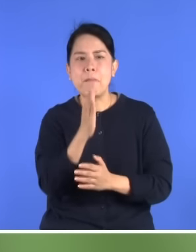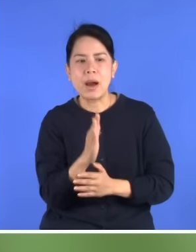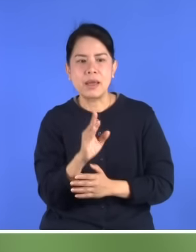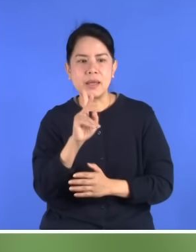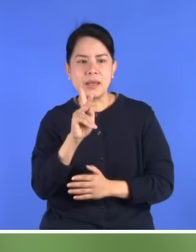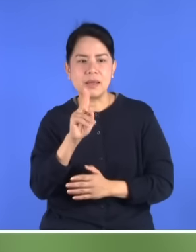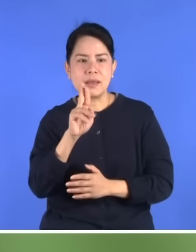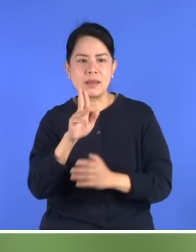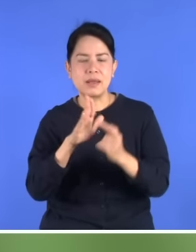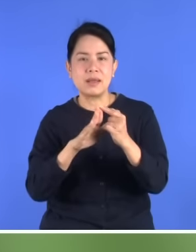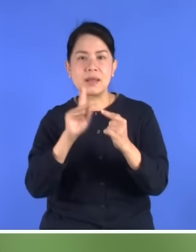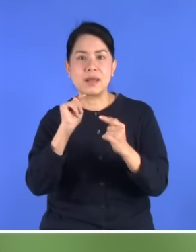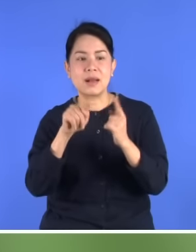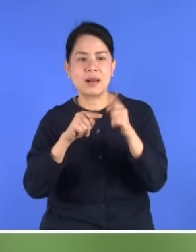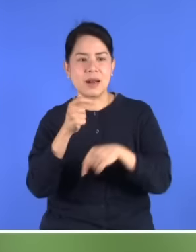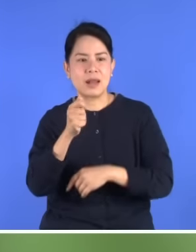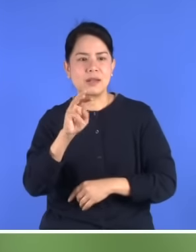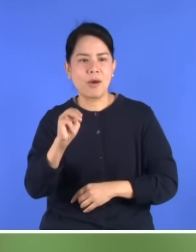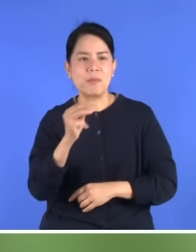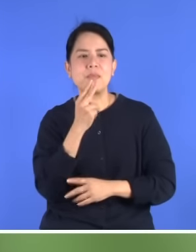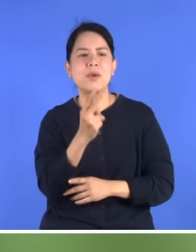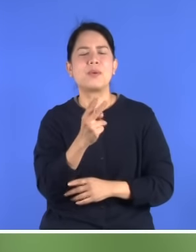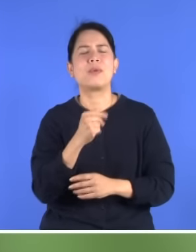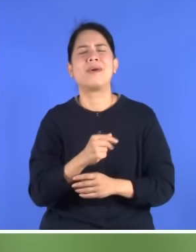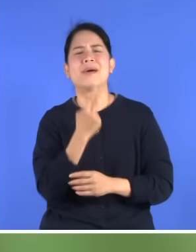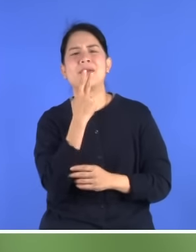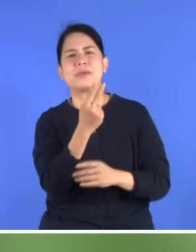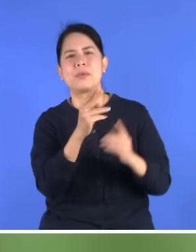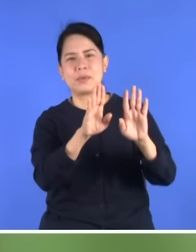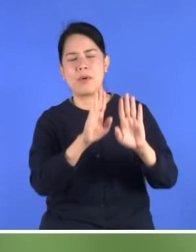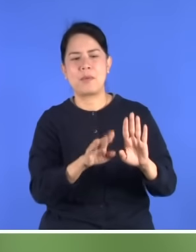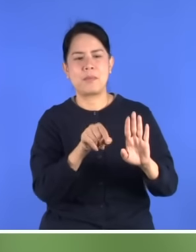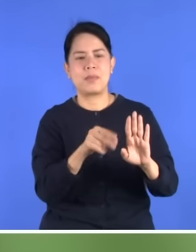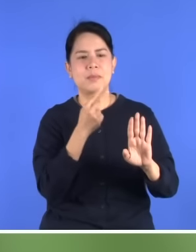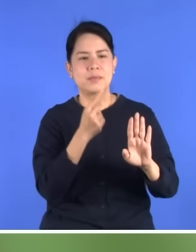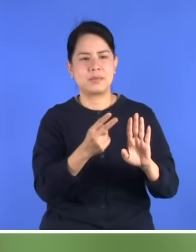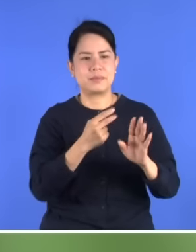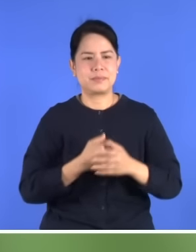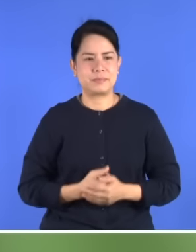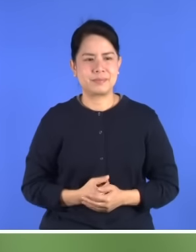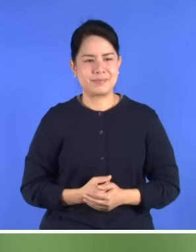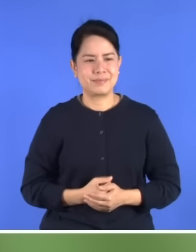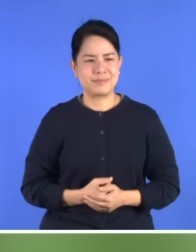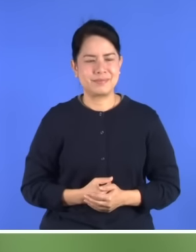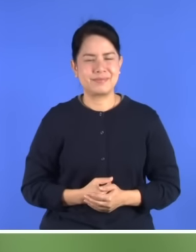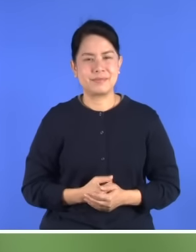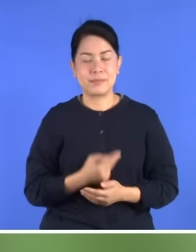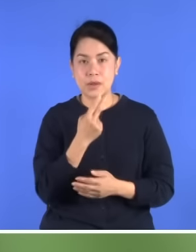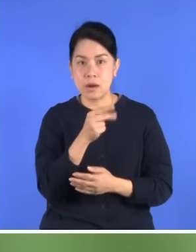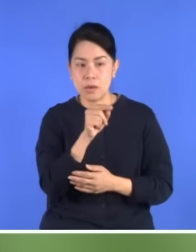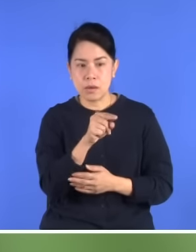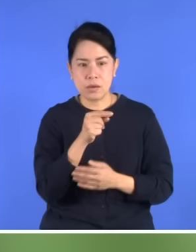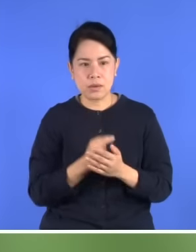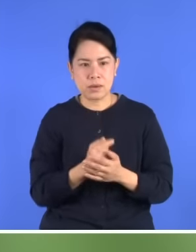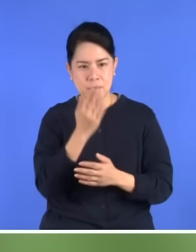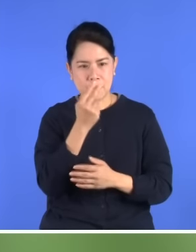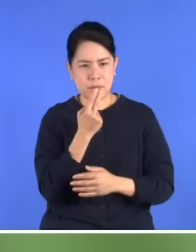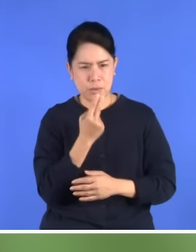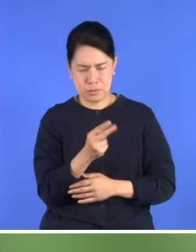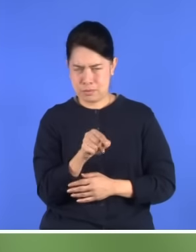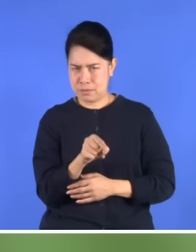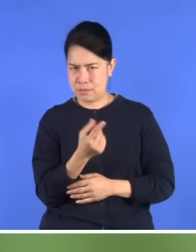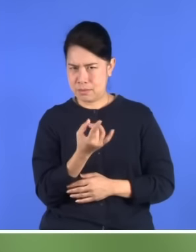ๆเออนั่นหมาอ้าจริงมั้ยล่ะไปไล่ป้ำหมาหมาบอกอะไรของแกวะเนี่ยเอออะไรยื่นออกมาอะไรของแกวะเนี่ย